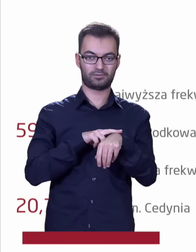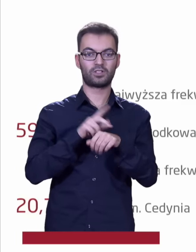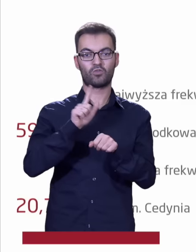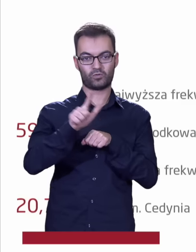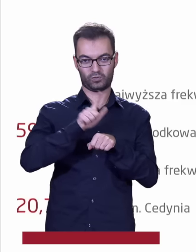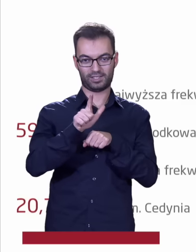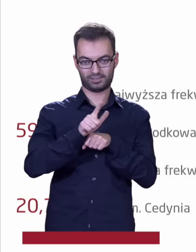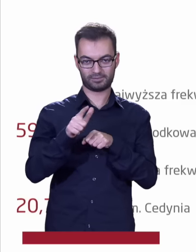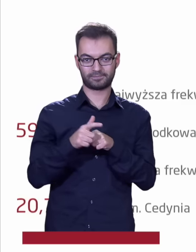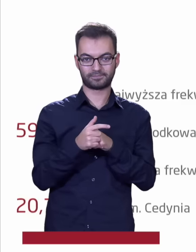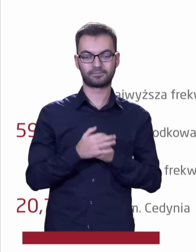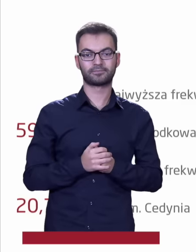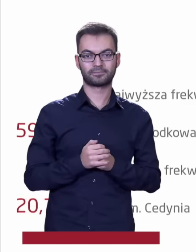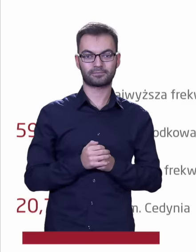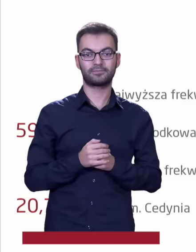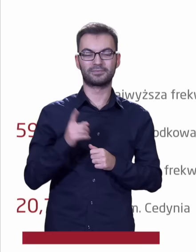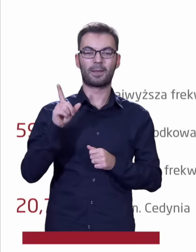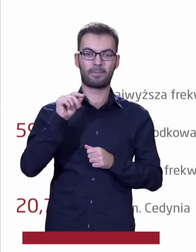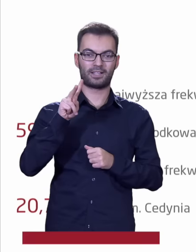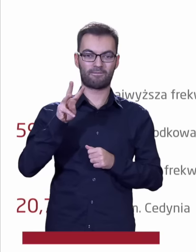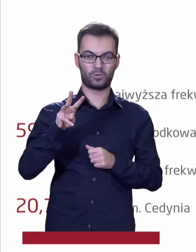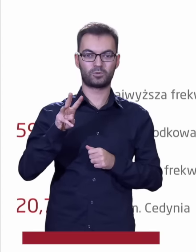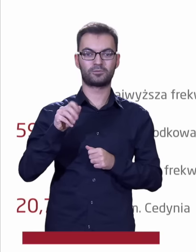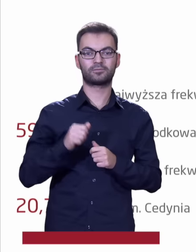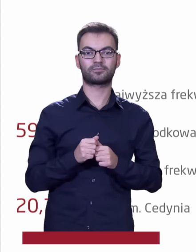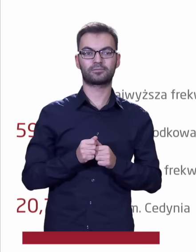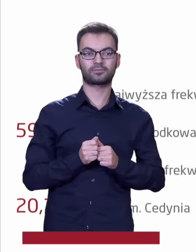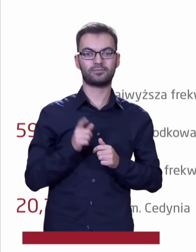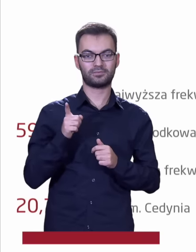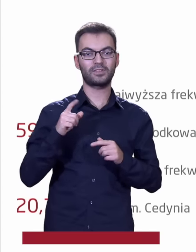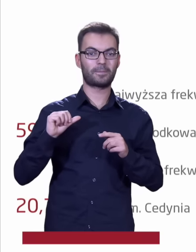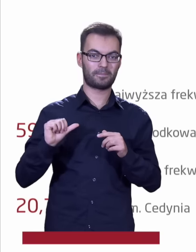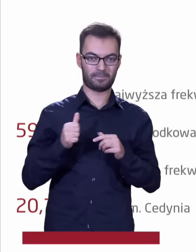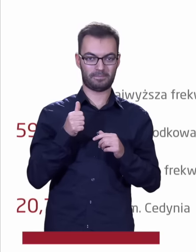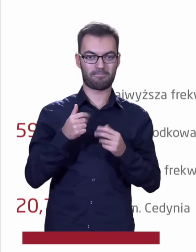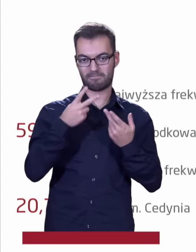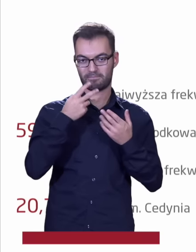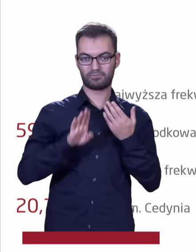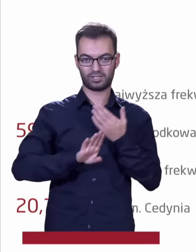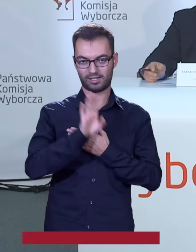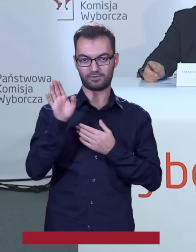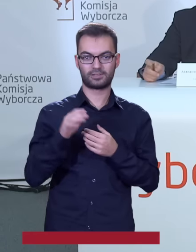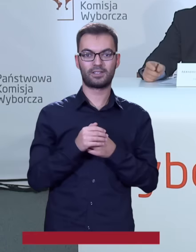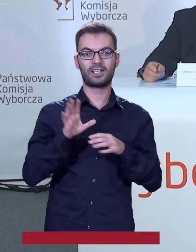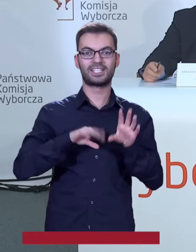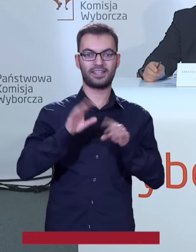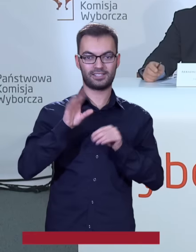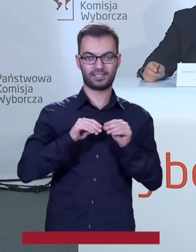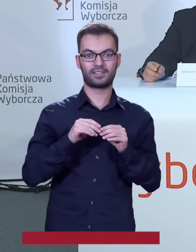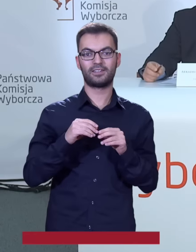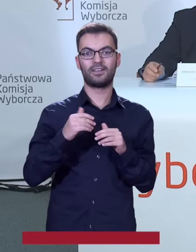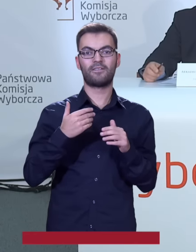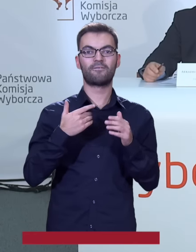12, kiedy Państwowa Komisja Wyborcza przedstawiła frekwencję, która wynosiła